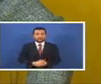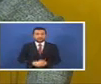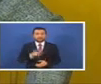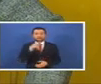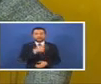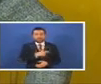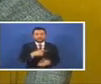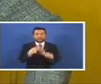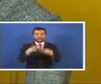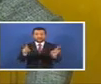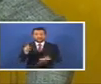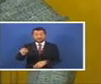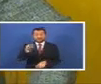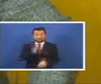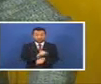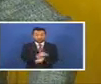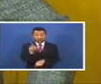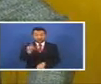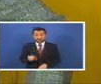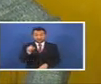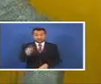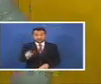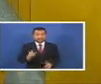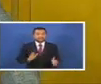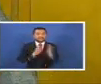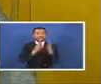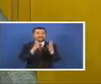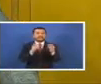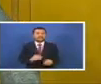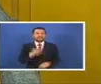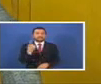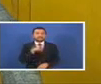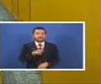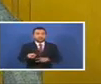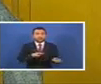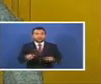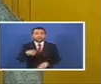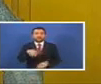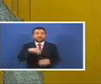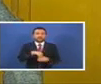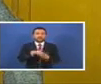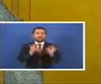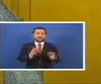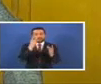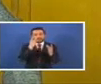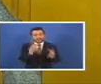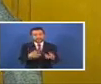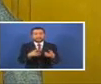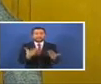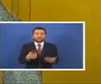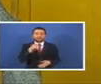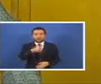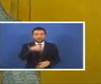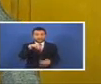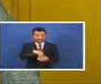bu salıverilmeye ve tutukluluğa itiraz ediş biçimleri ve yolları gayet nettir.